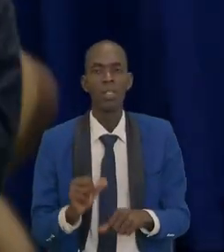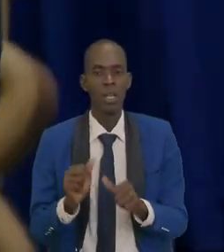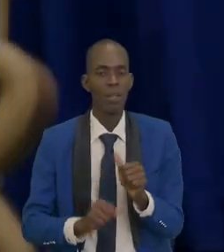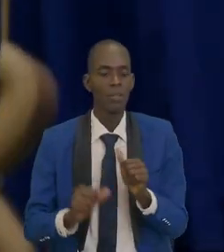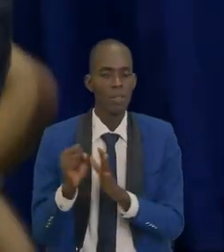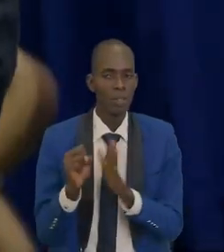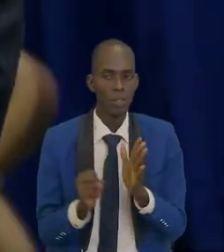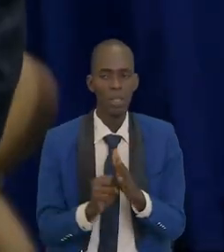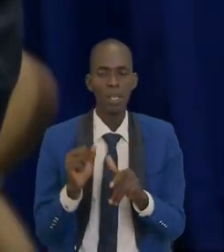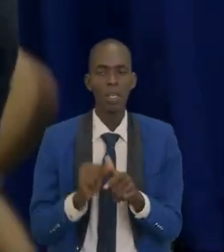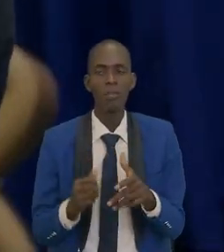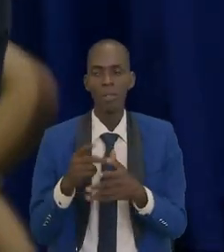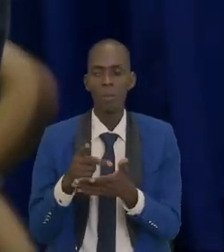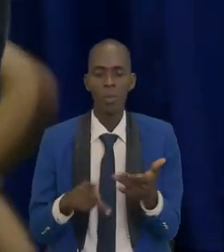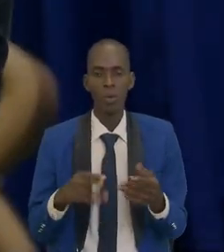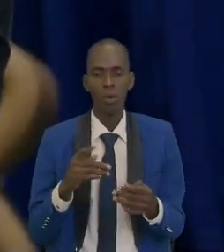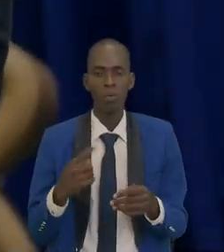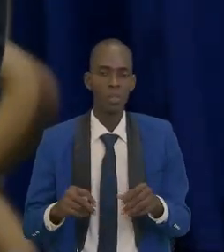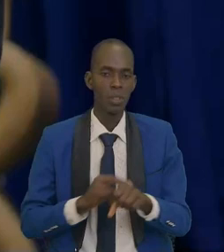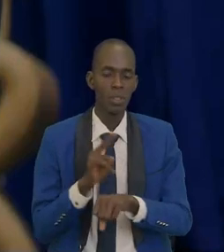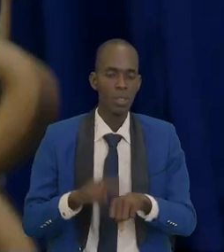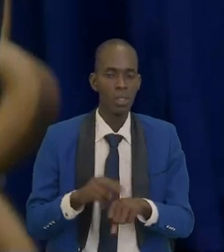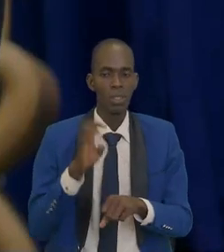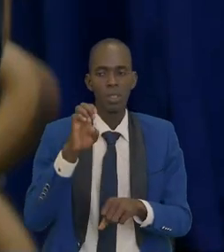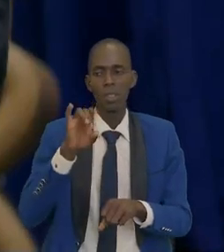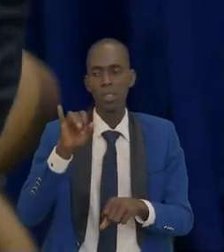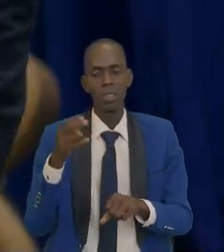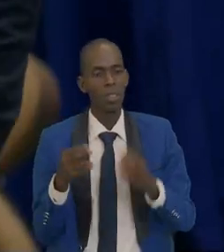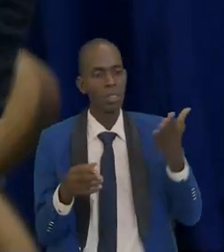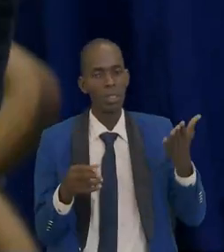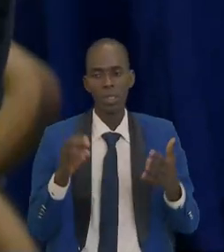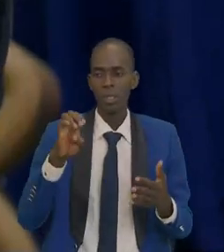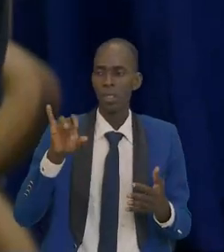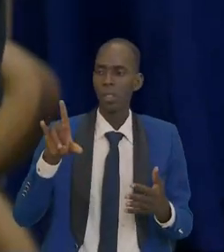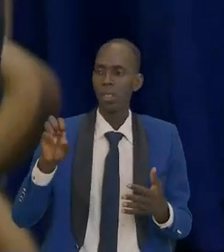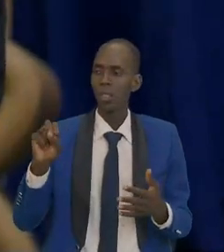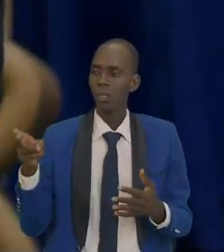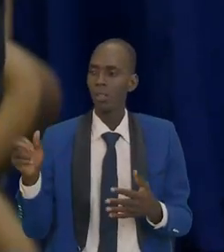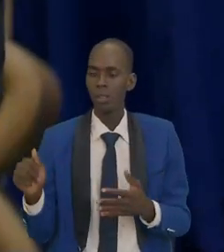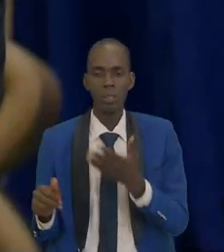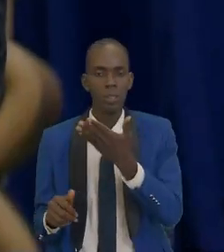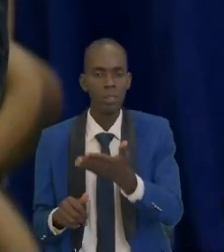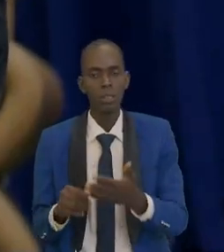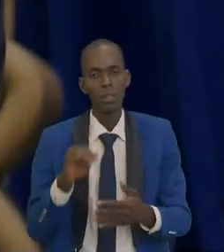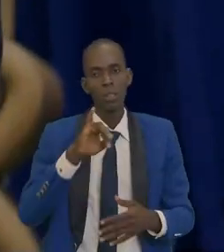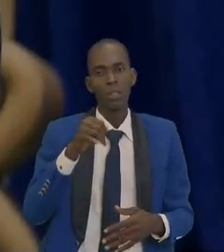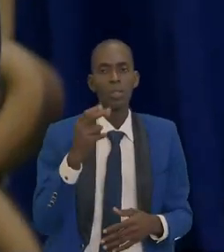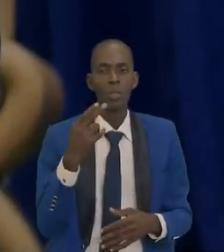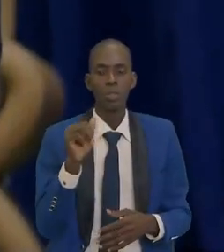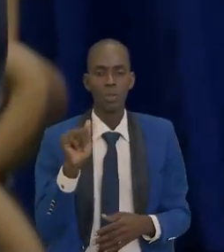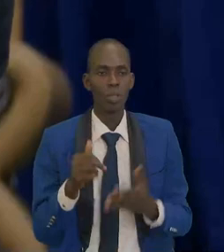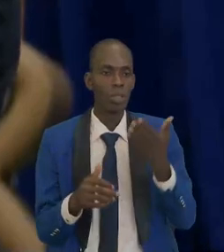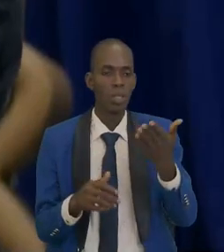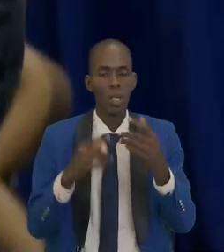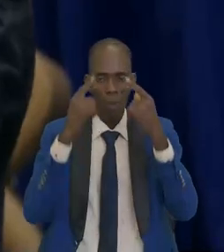chaque division. Élie là-bas, Élie là-bas, un Josué là-bas, un Moïse de l'autre côté, et